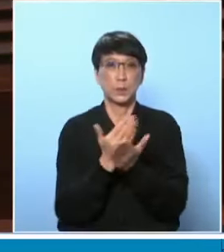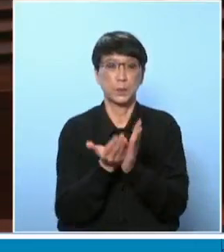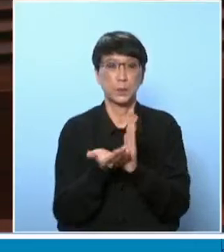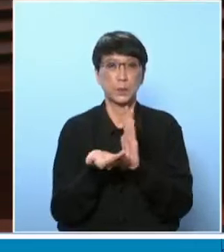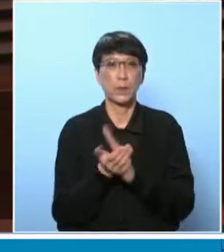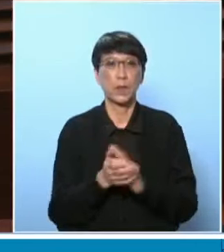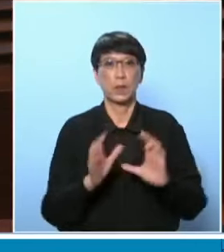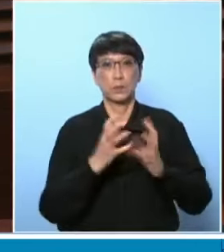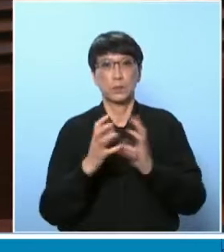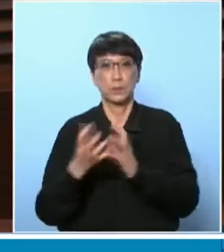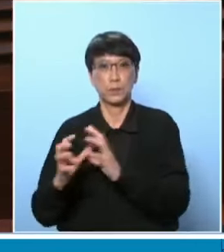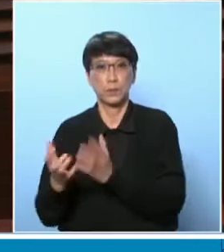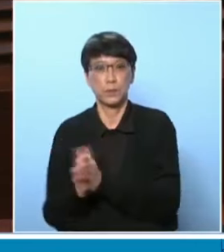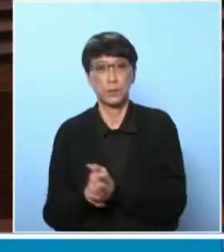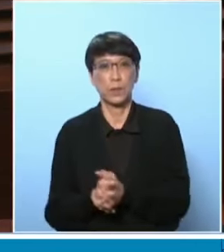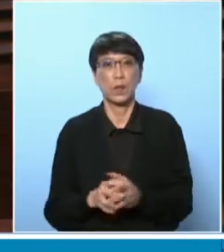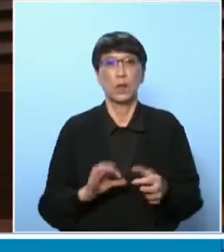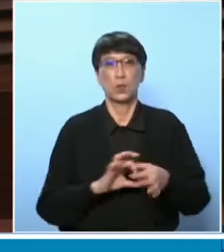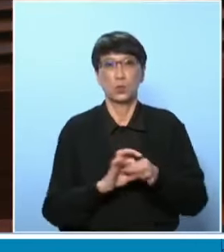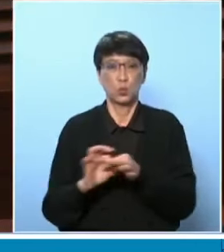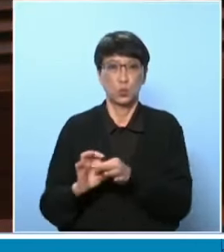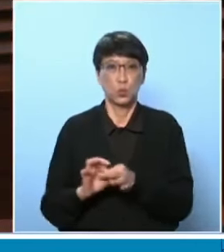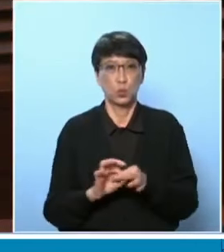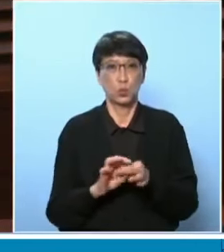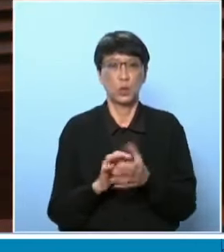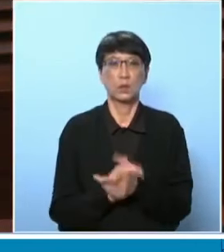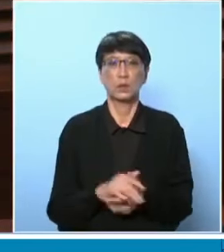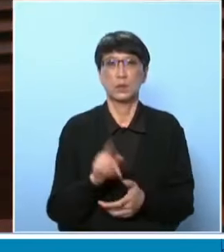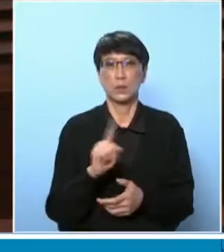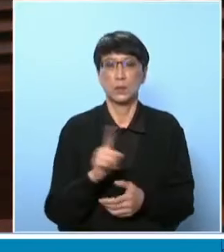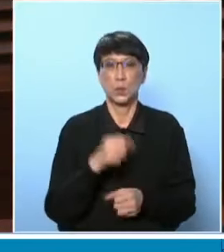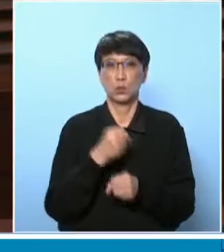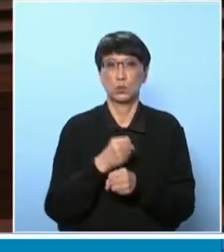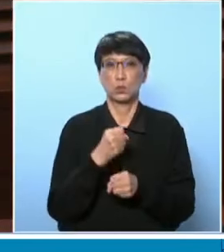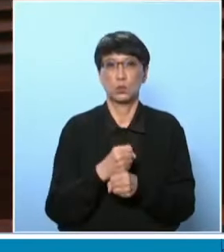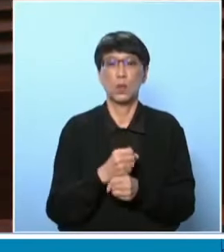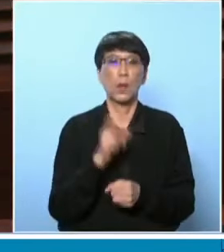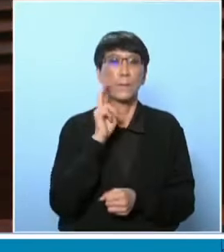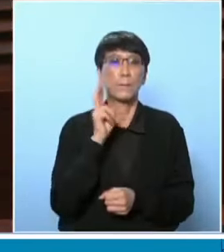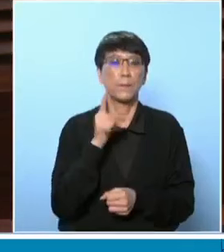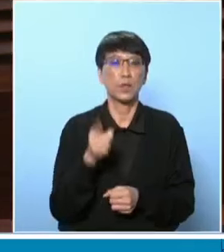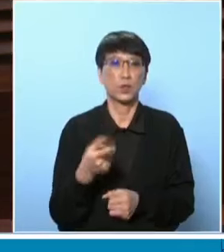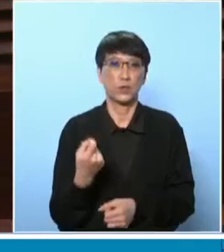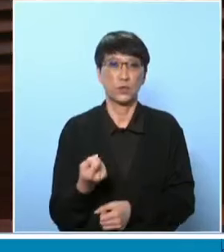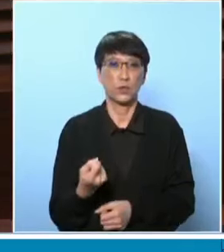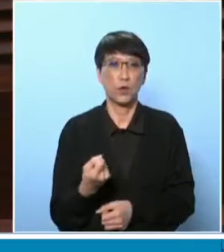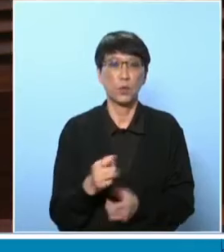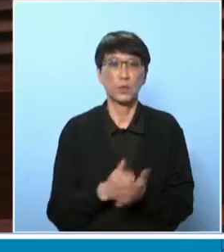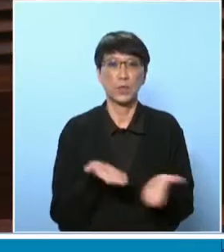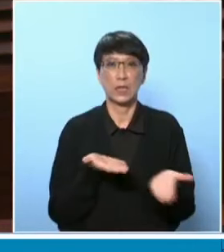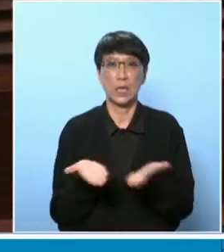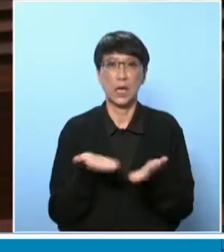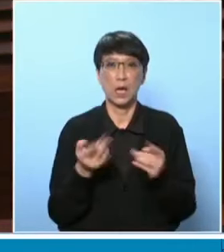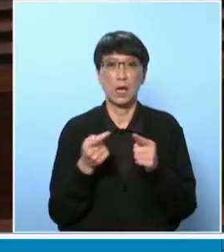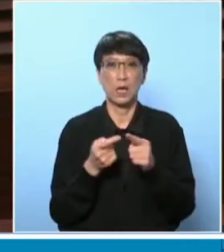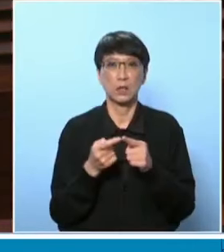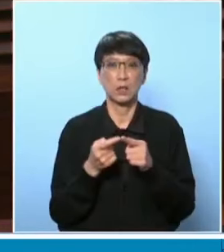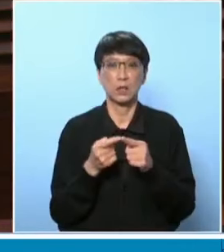的業界大家相聯絡，去怎樣可以造就到譬如一些比較方便到我們旅客